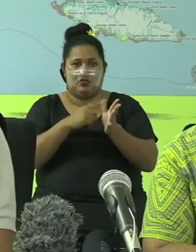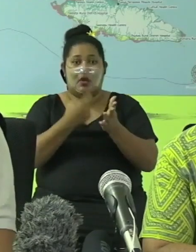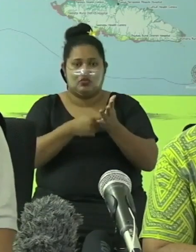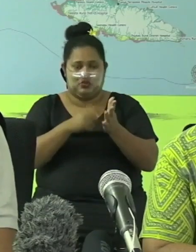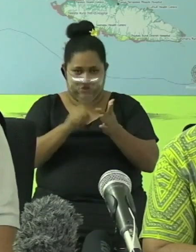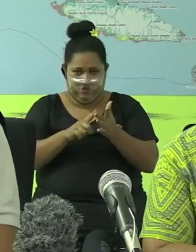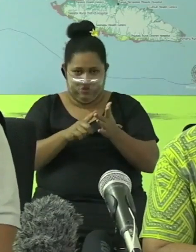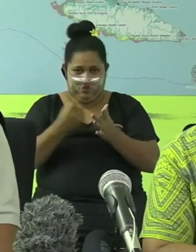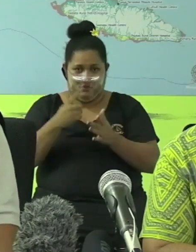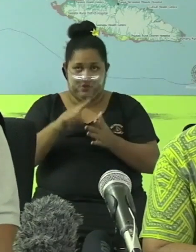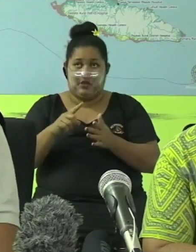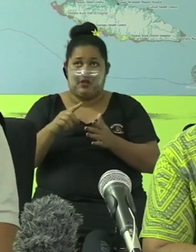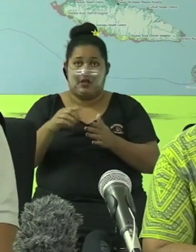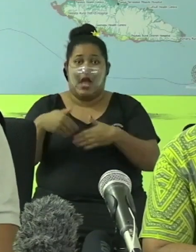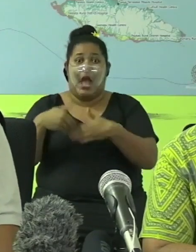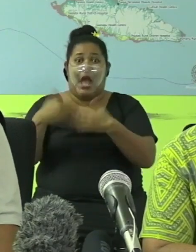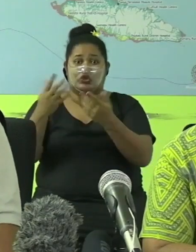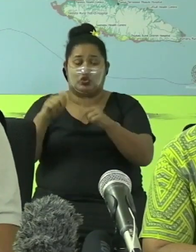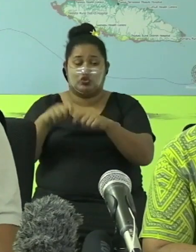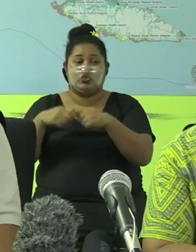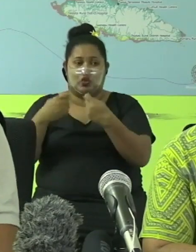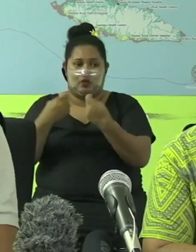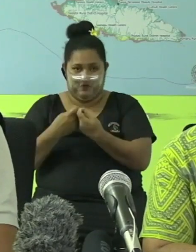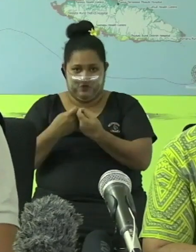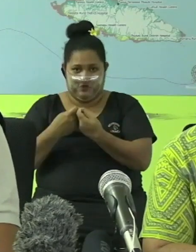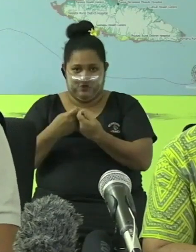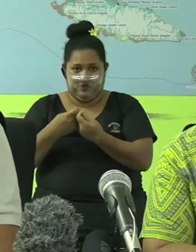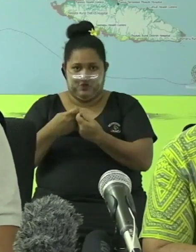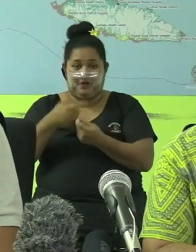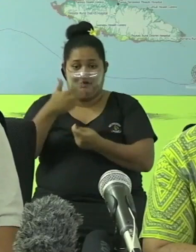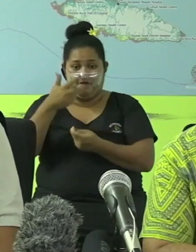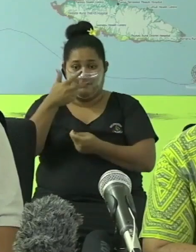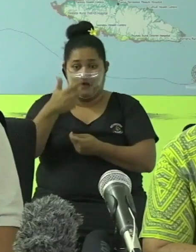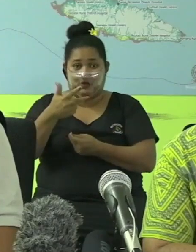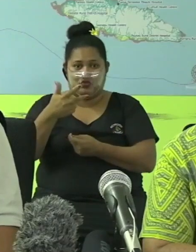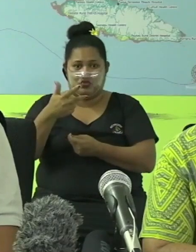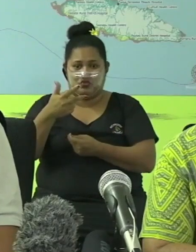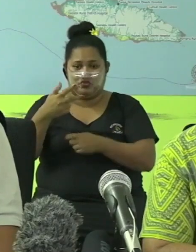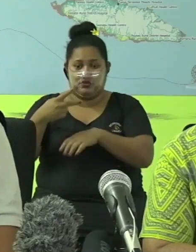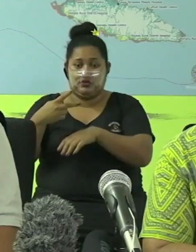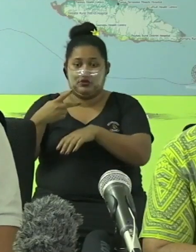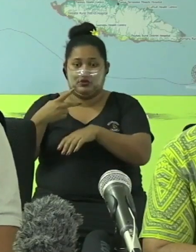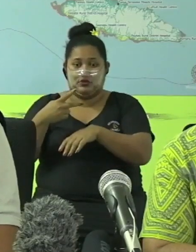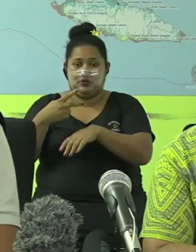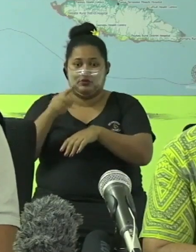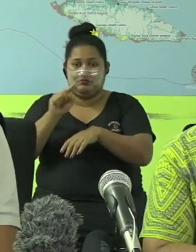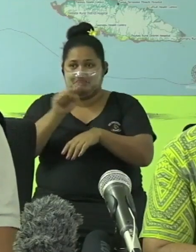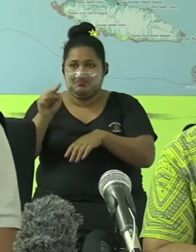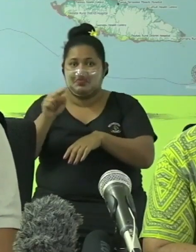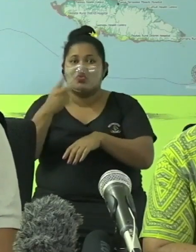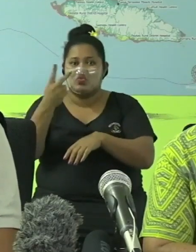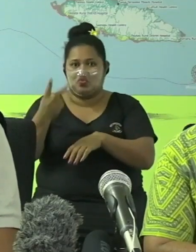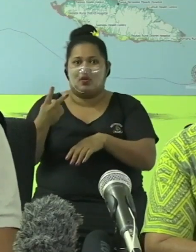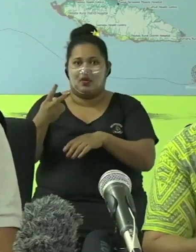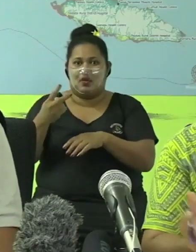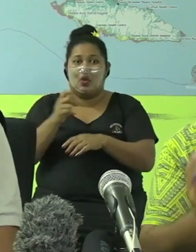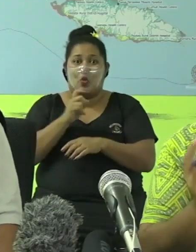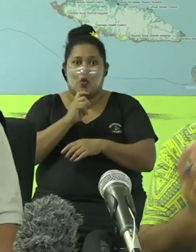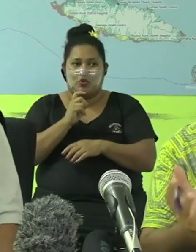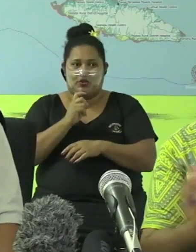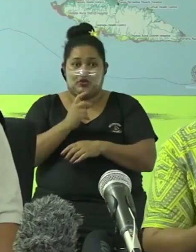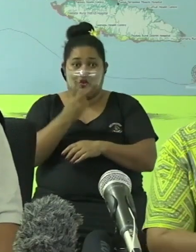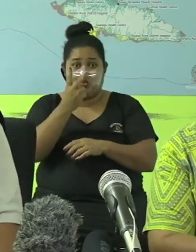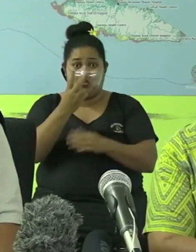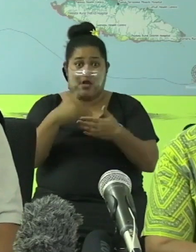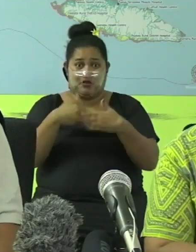ma le Aso Tofi i le valu i le lua i le auli ia le Aso Tofi o le vai aso nei o aso lana e lua